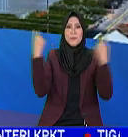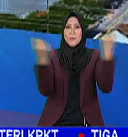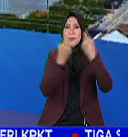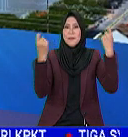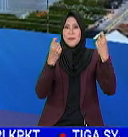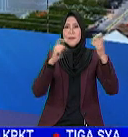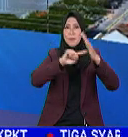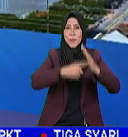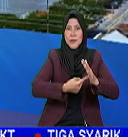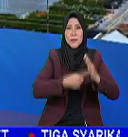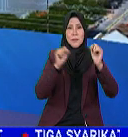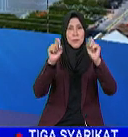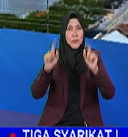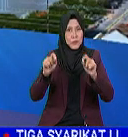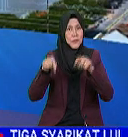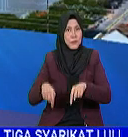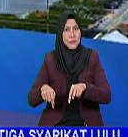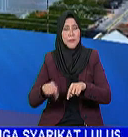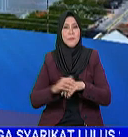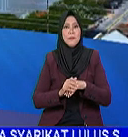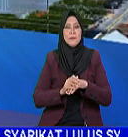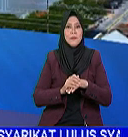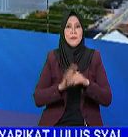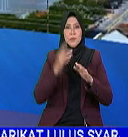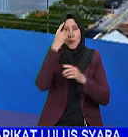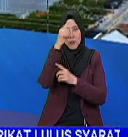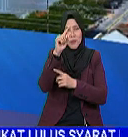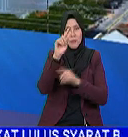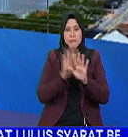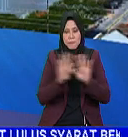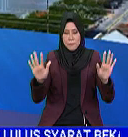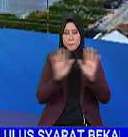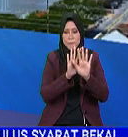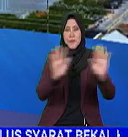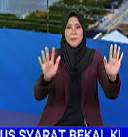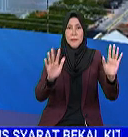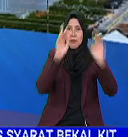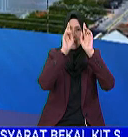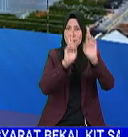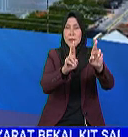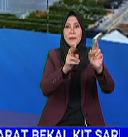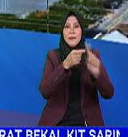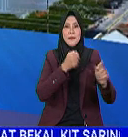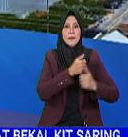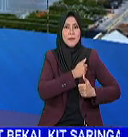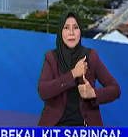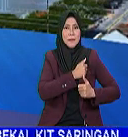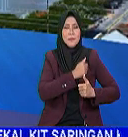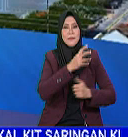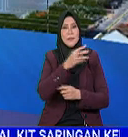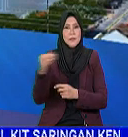ia akan berlangsung pada satu ini ialah pewarisan kawalan kehormatan utama oleh pasukan angkatan tentera Malaysia